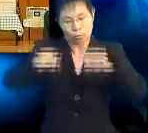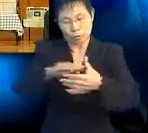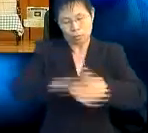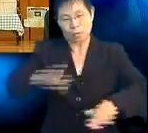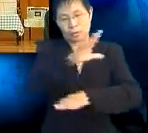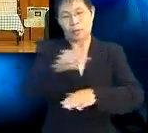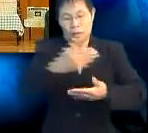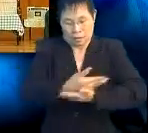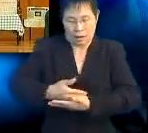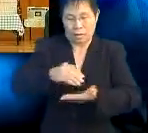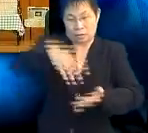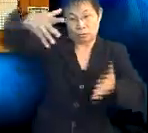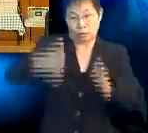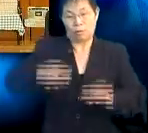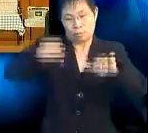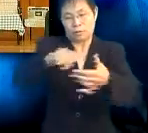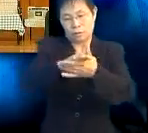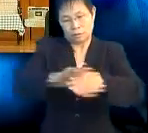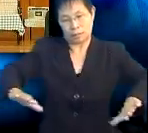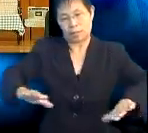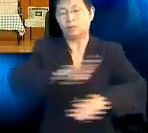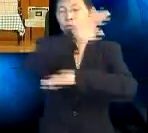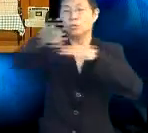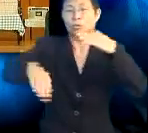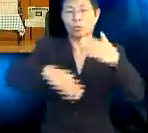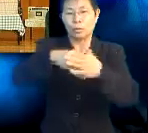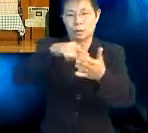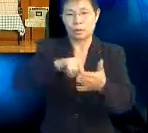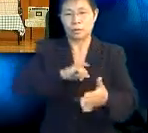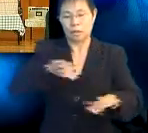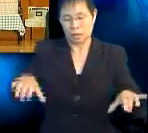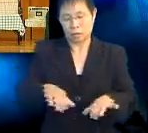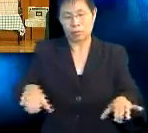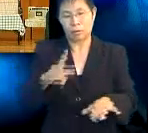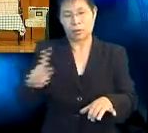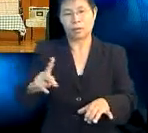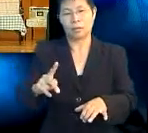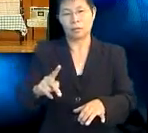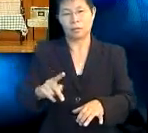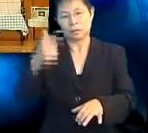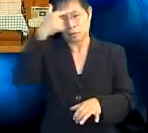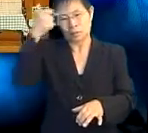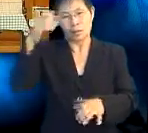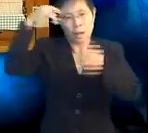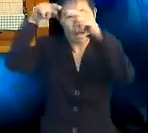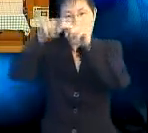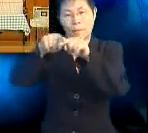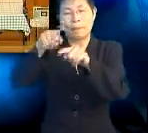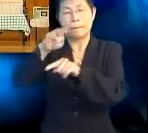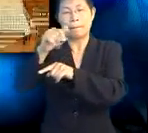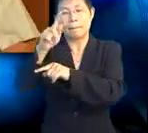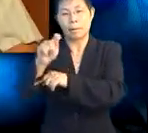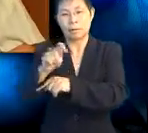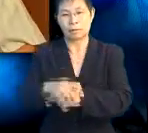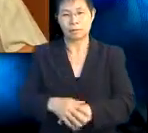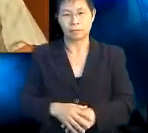juga mesti diselamatkan. Semua ini saya lakukan adalah semata-mata kerana Abang Mat, ayah.